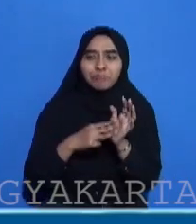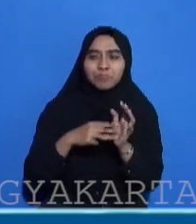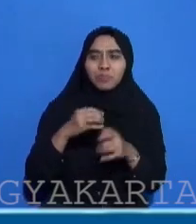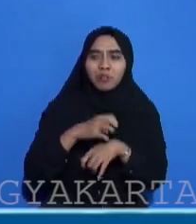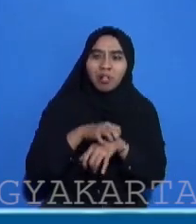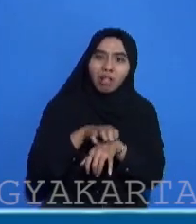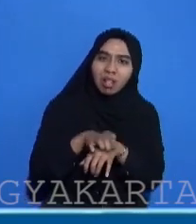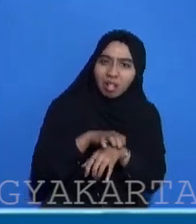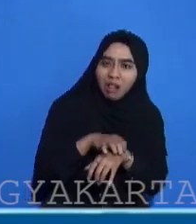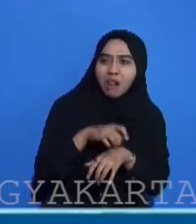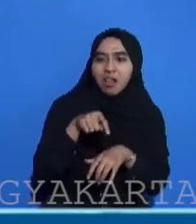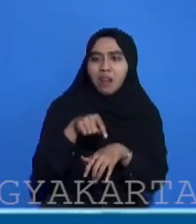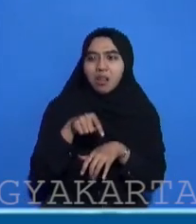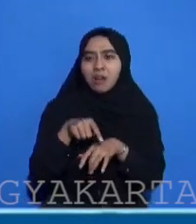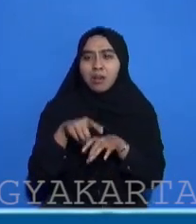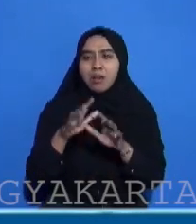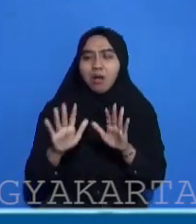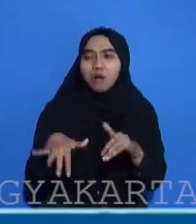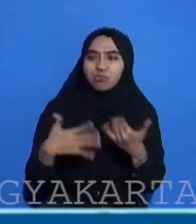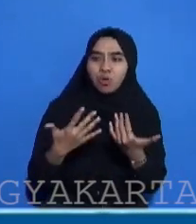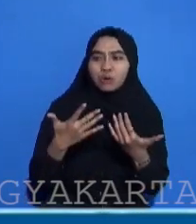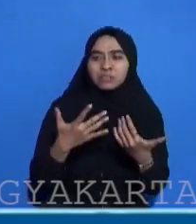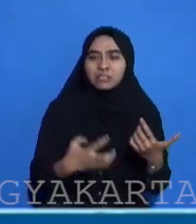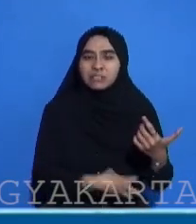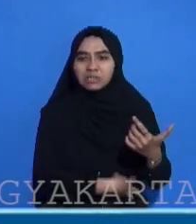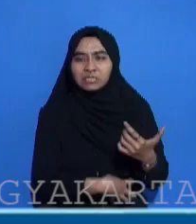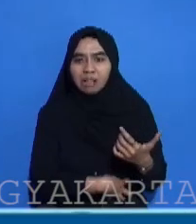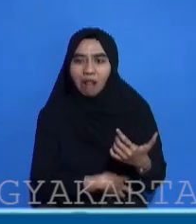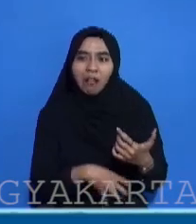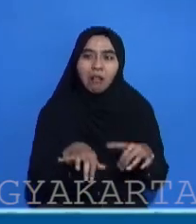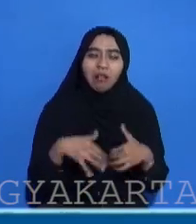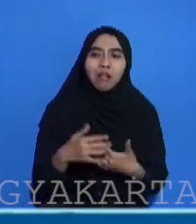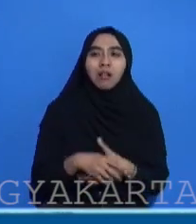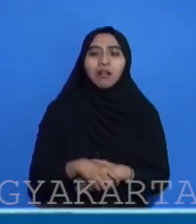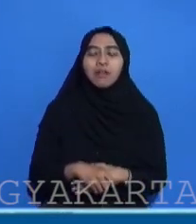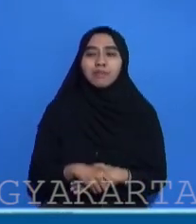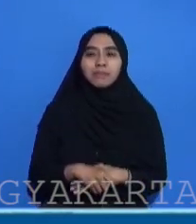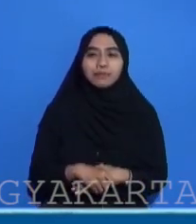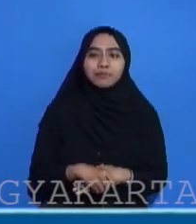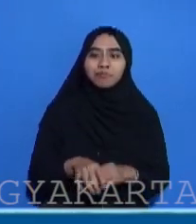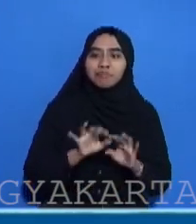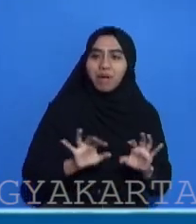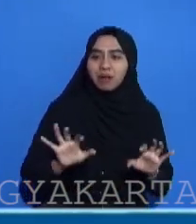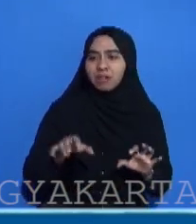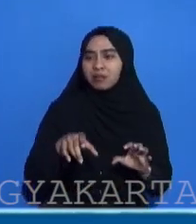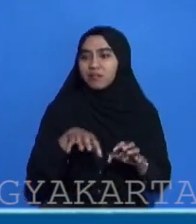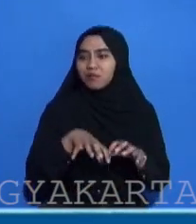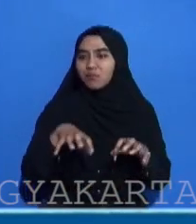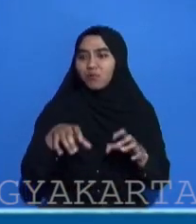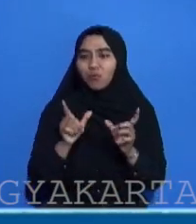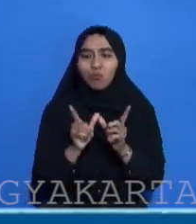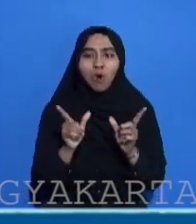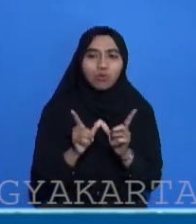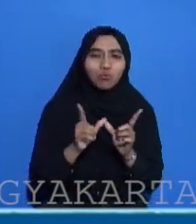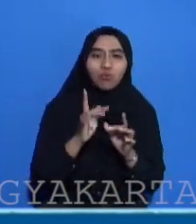perangan kulit, dumugi sakit aurat, ginjal sarta keracunan. Ulam ing kathah wandi-wandi online ron kangkung